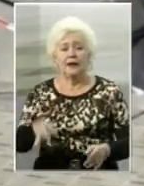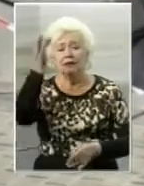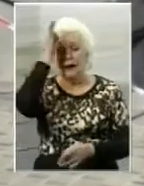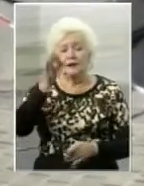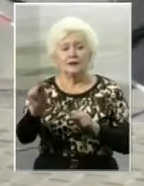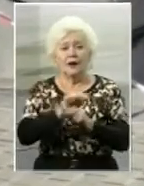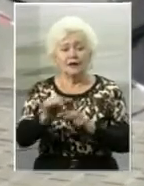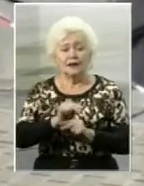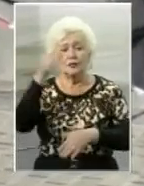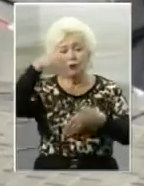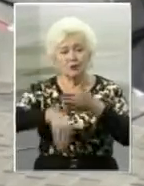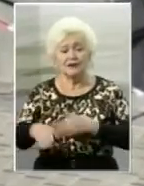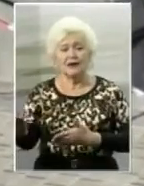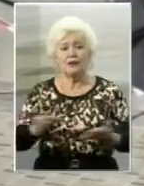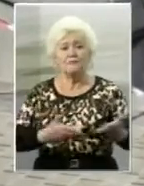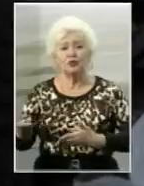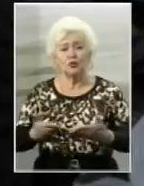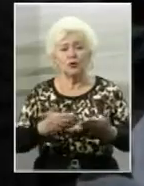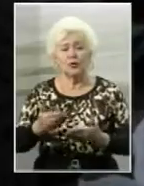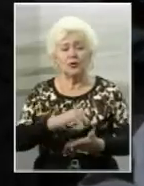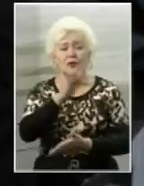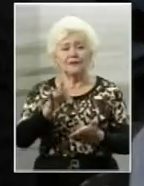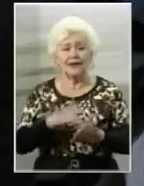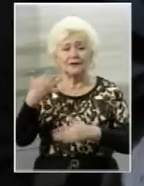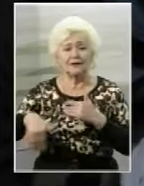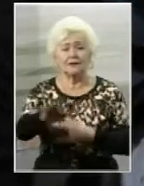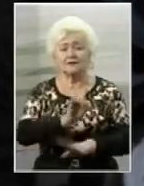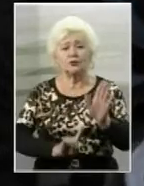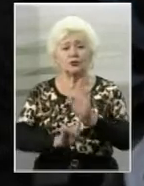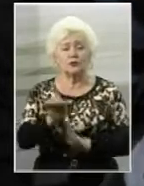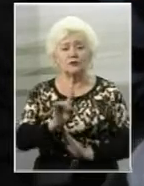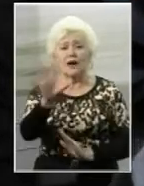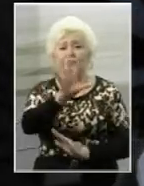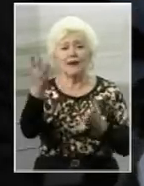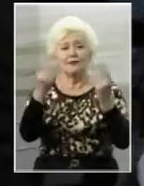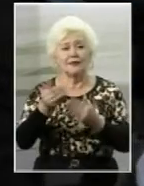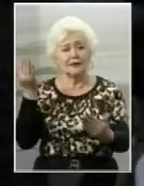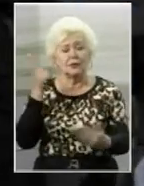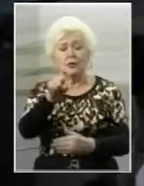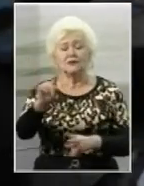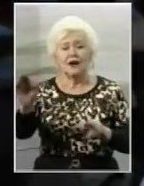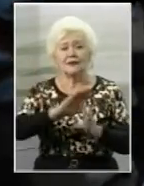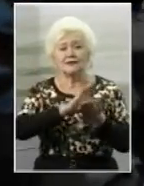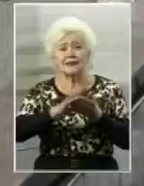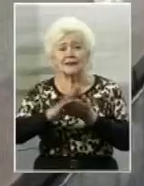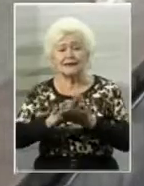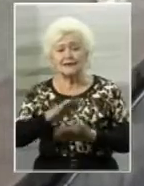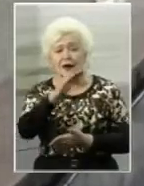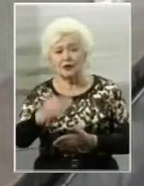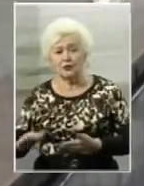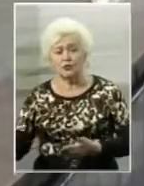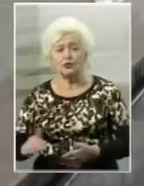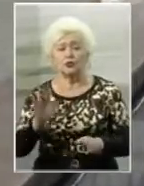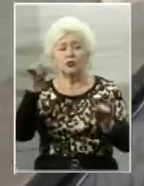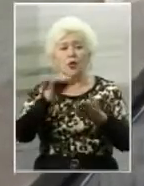Нагадаємо, ремонт підземного пішохідного переходу в центрі Херсона розпочався 5 днів тому. Зараз рівняють сходи. Обіцяють